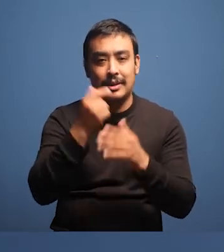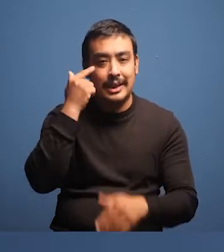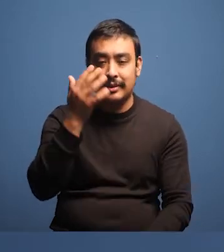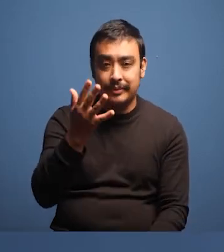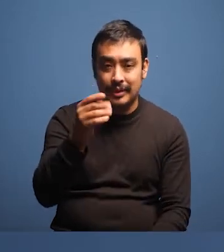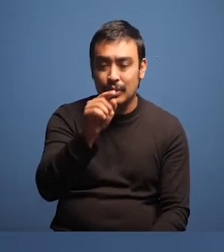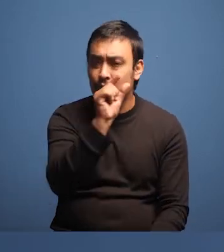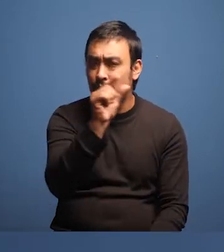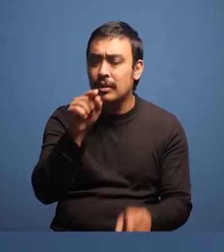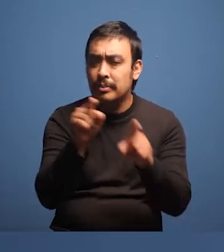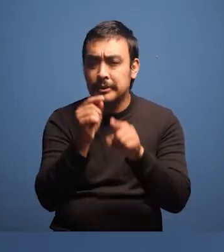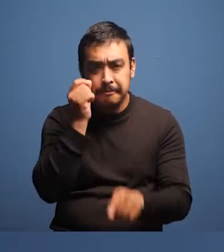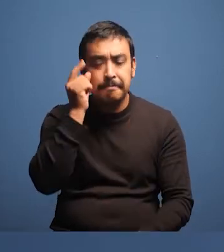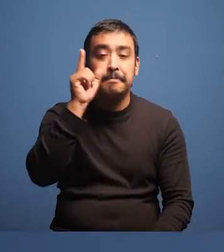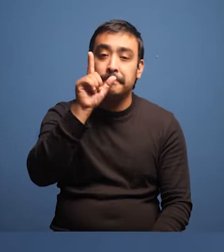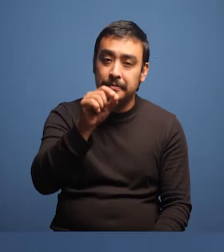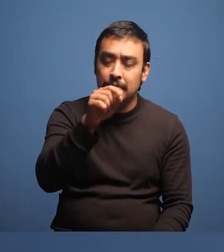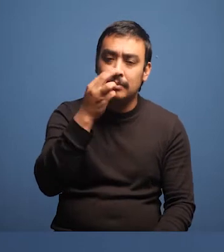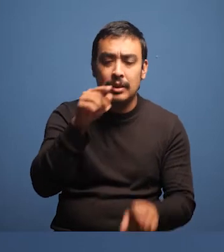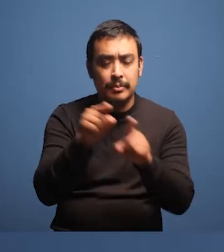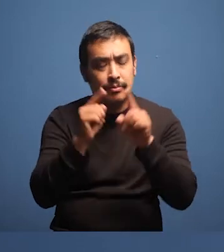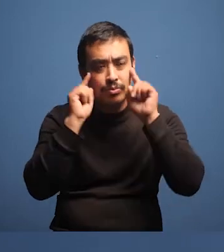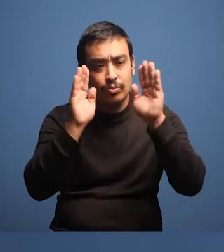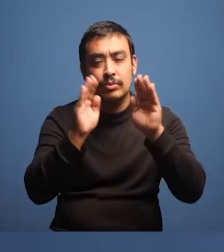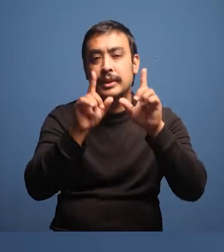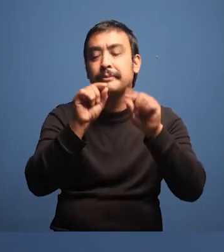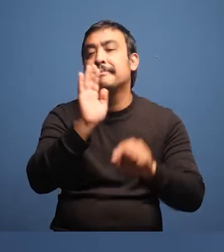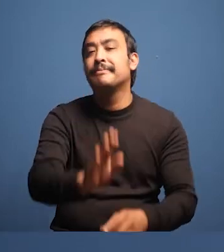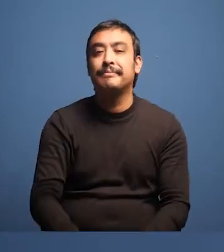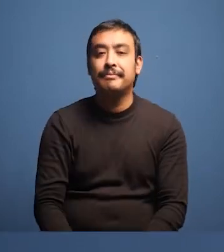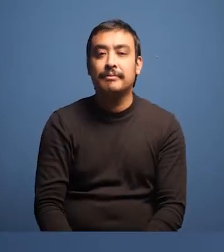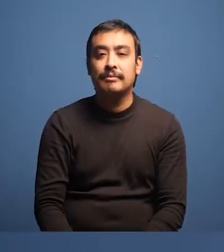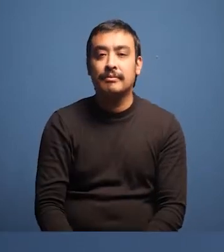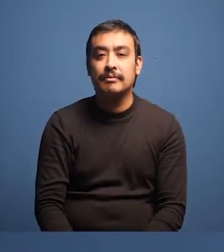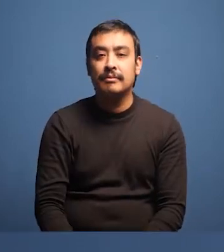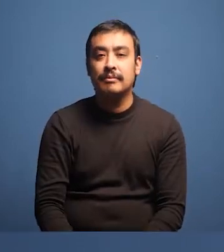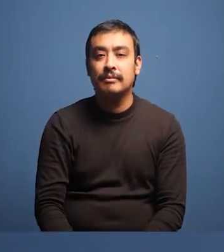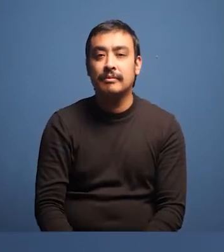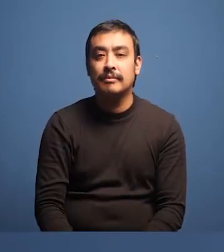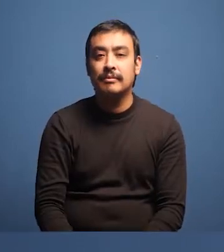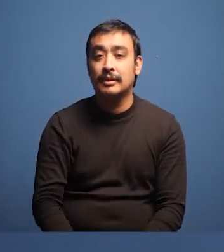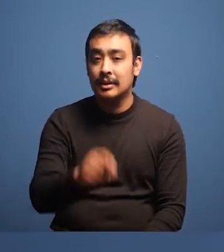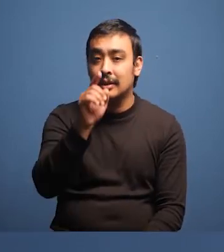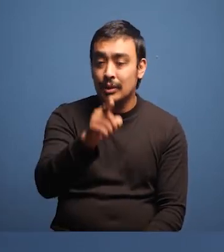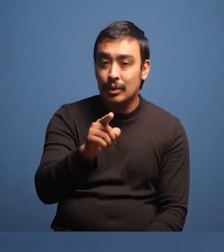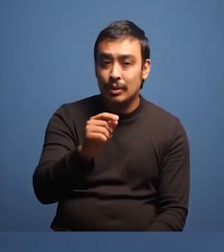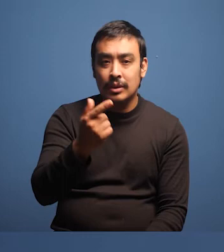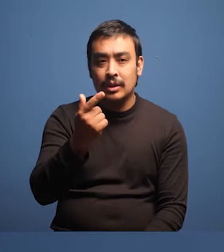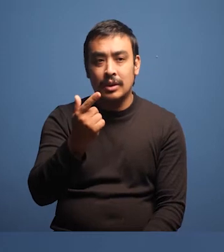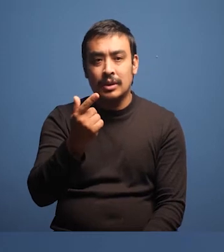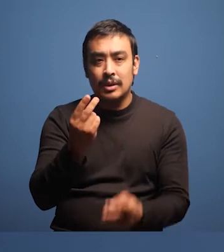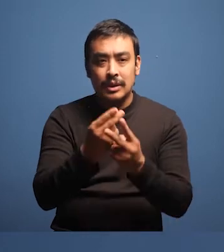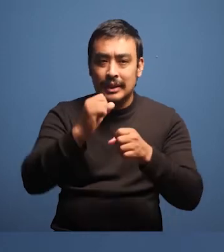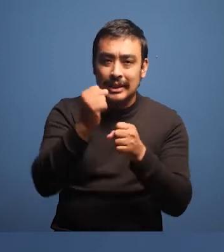त्यो टर्महरू पनि हामीले बुझ्न जरुरी छ र त्यसमा पनि हामी अवेर हुन पनि त्यत्तिकै जरुरी छ सो अब यस्तो जुन फिसिङको लागि युज हुने